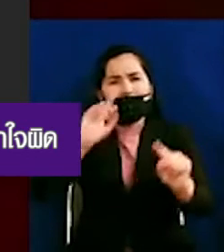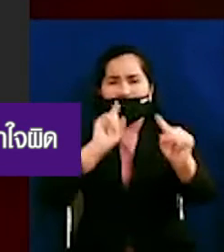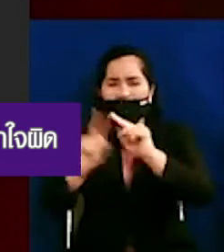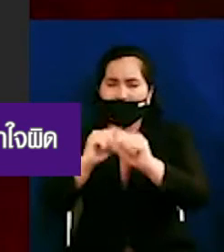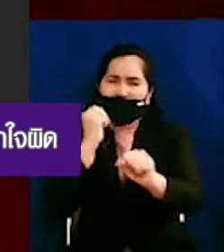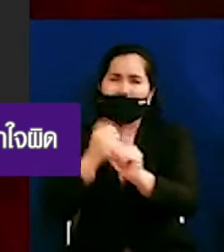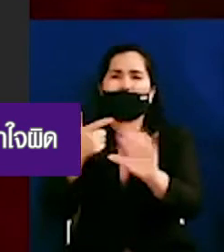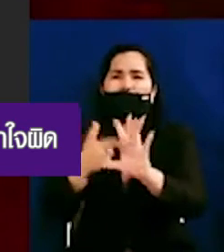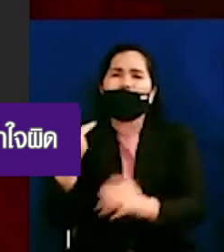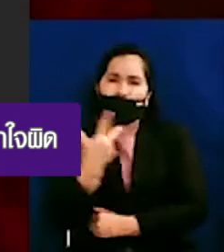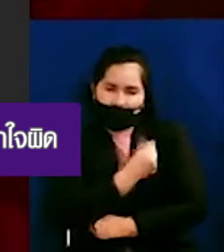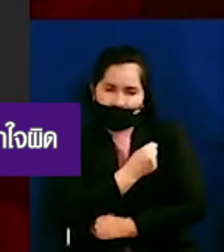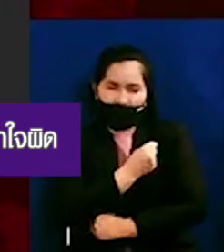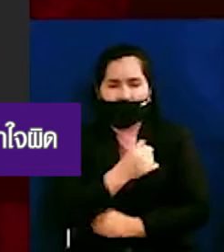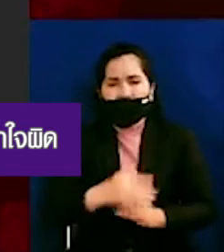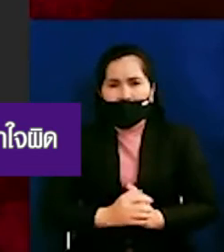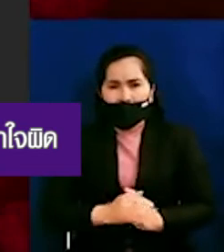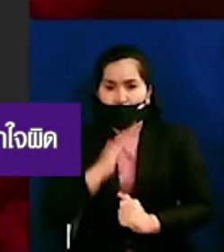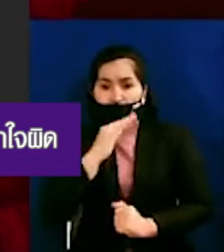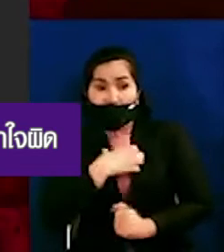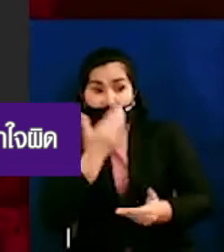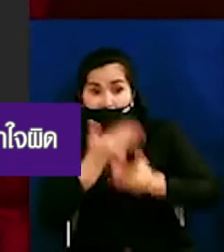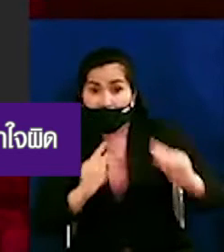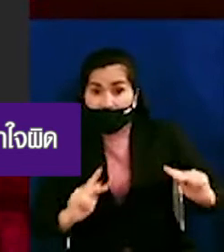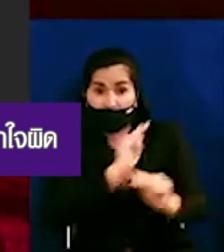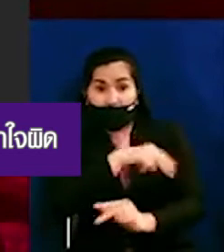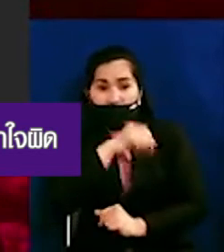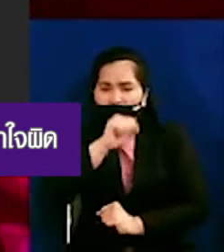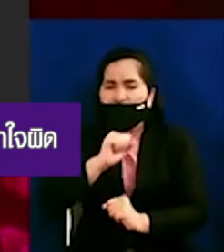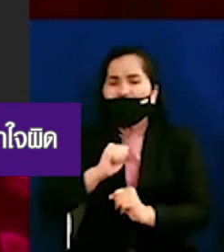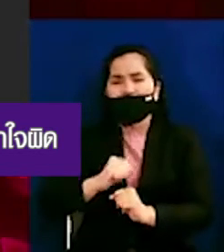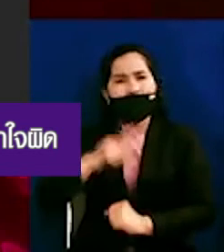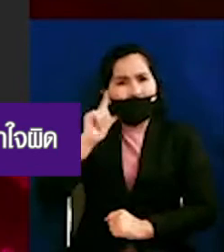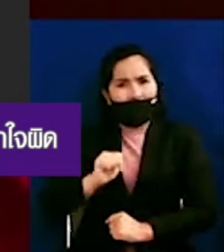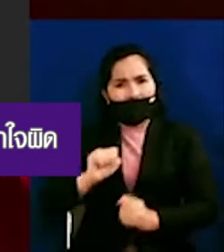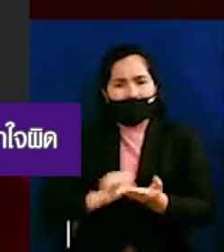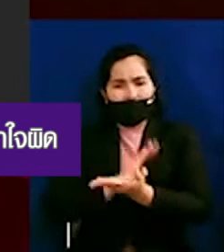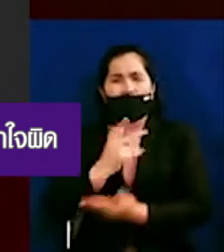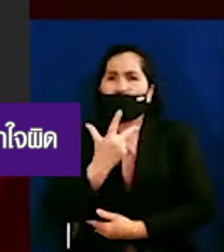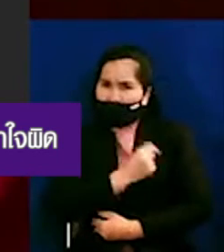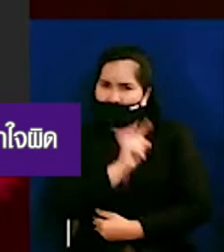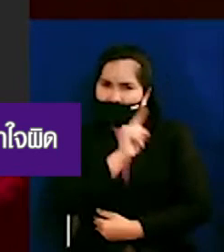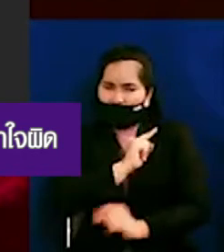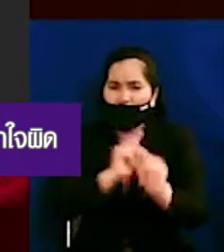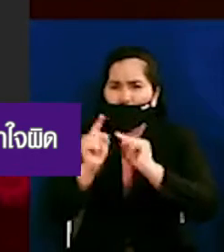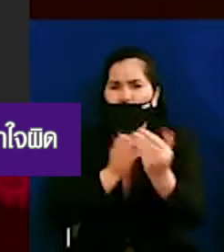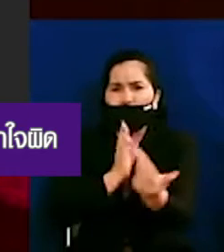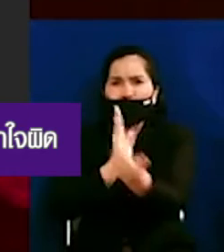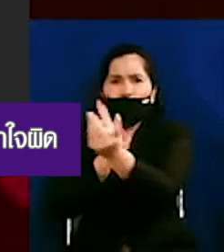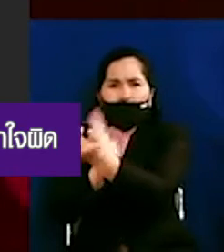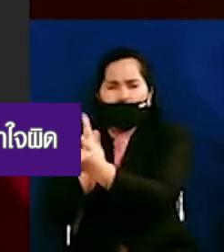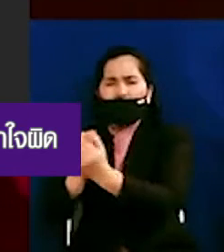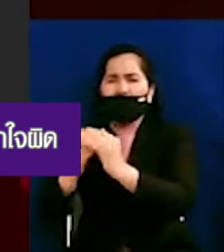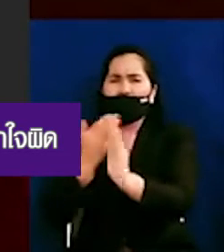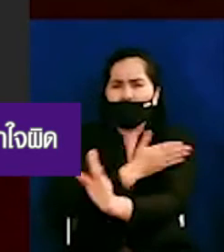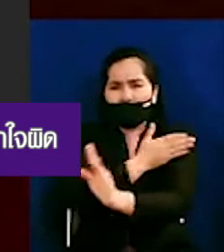บริษัทผู้ผลิตวัคซีนทุกเจ้าที่จะเสนอขายให้กับกระทรวงสาธารณสุขและก็รัฐบาลดังนั้นเนี่ยที่ผ่านมาบริษัทไซเซอร์เนี่ยที่